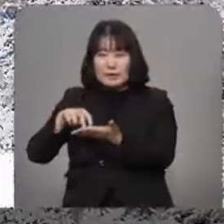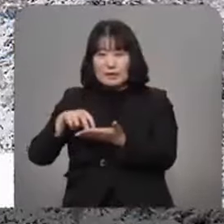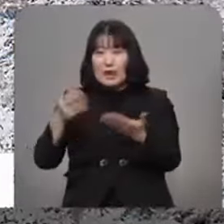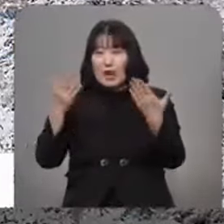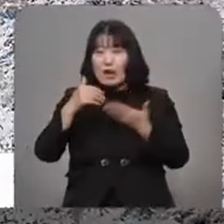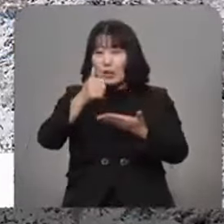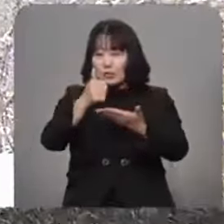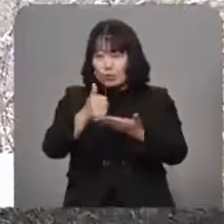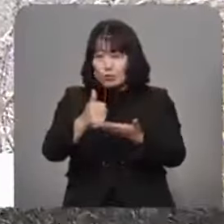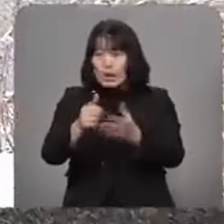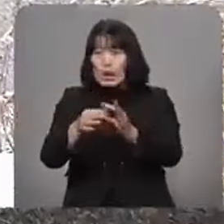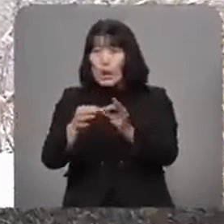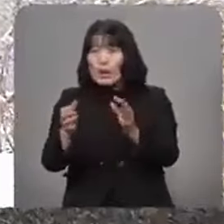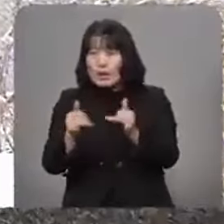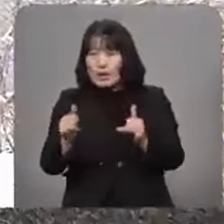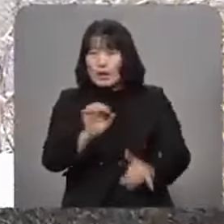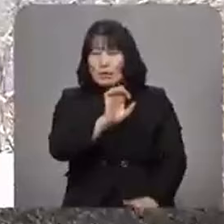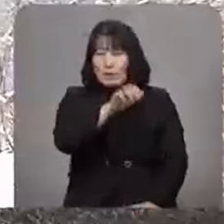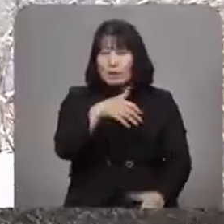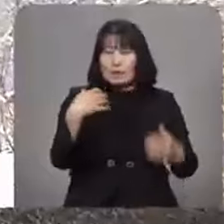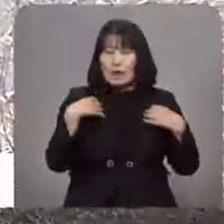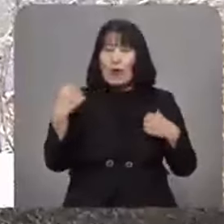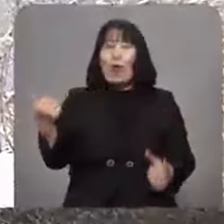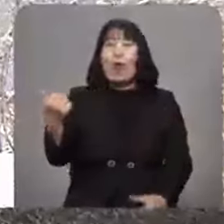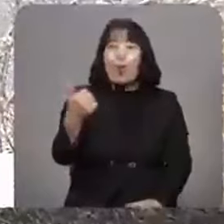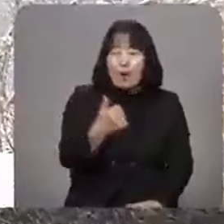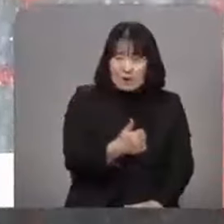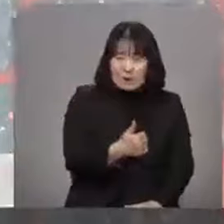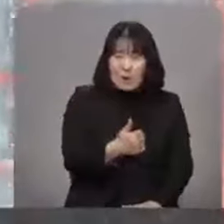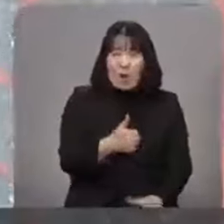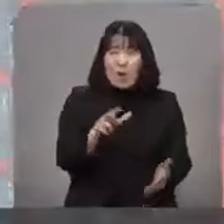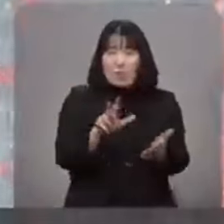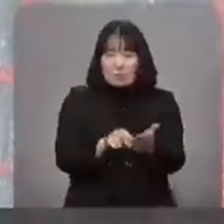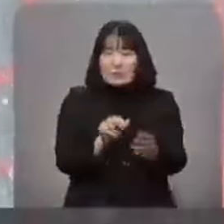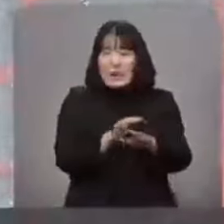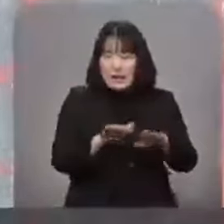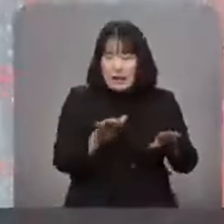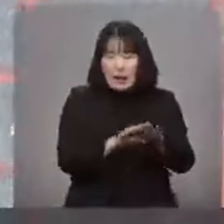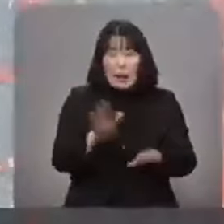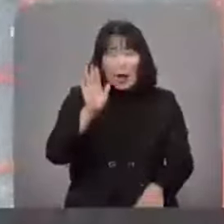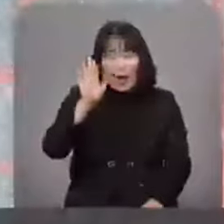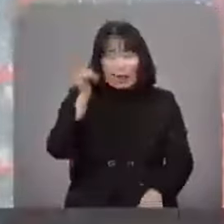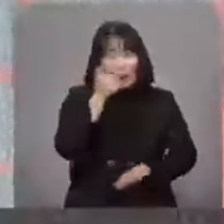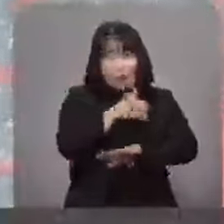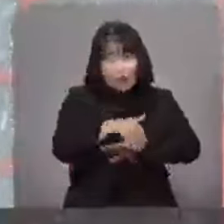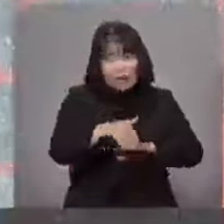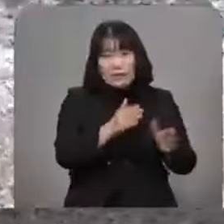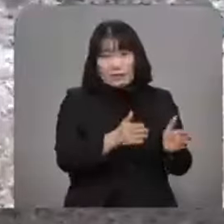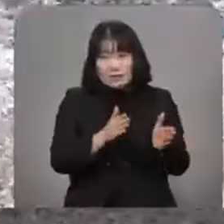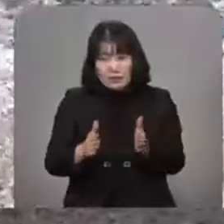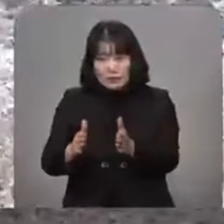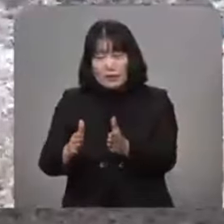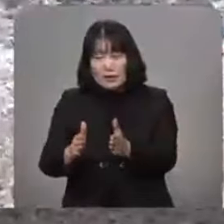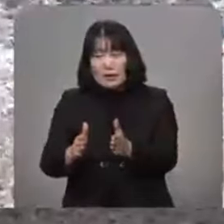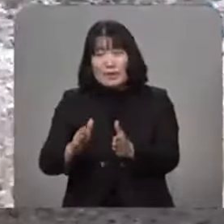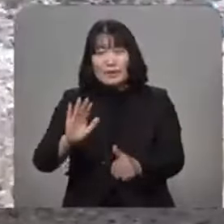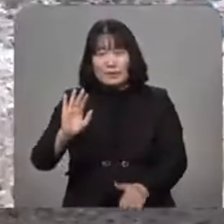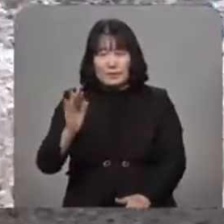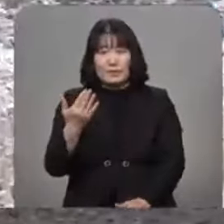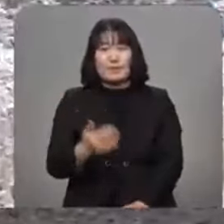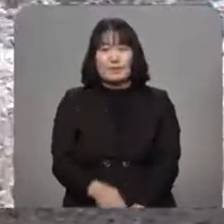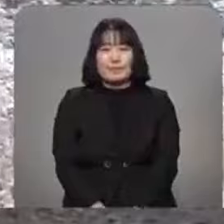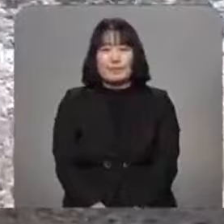관계자들이 평창군을 직접 방문해 이 문제를 협의하고 향후 계획을 정리할 예정이라고 밝혔습니다 KBS 뉴스